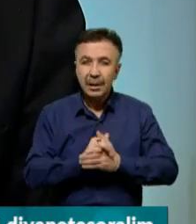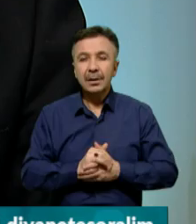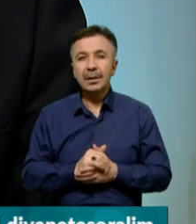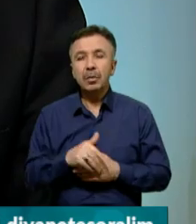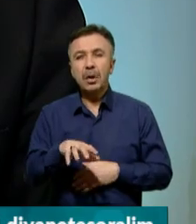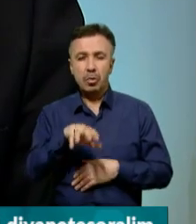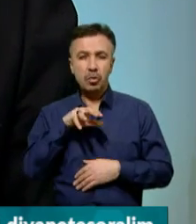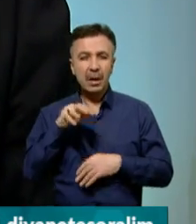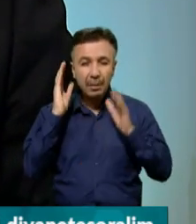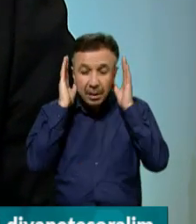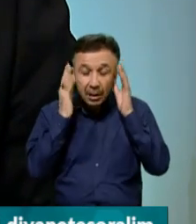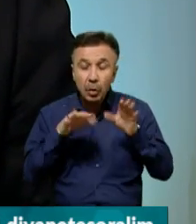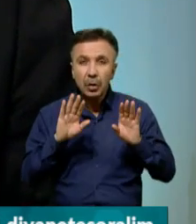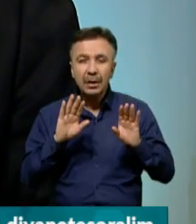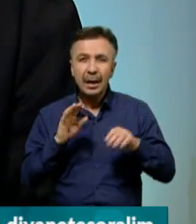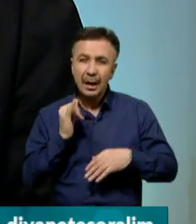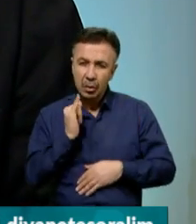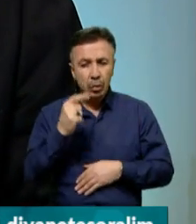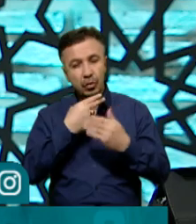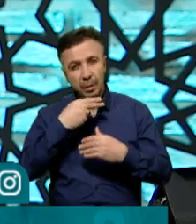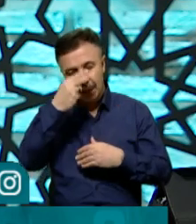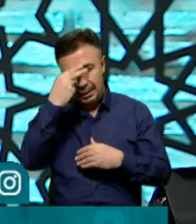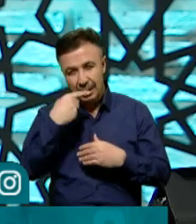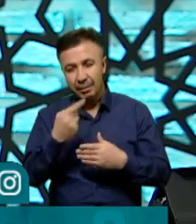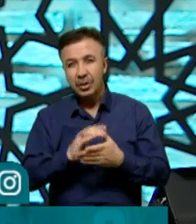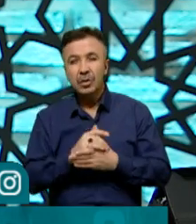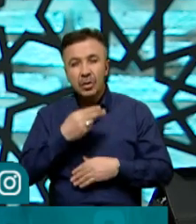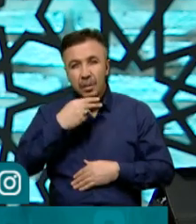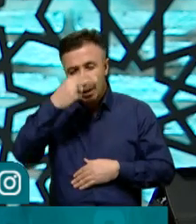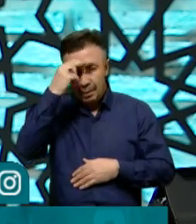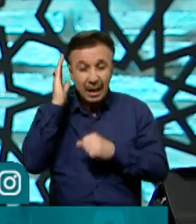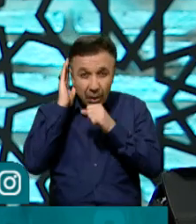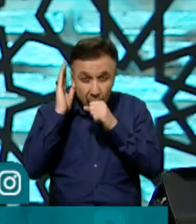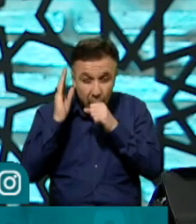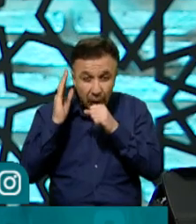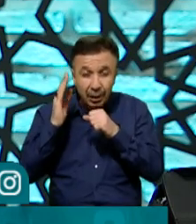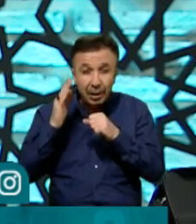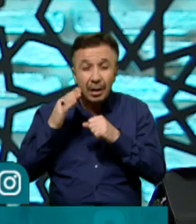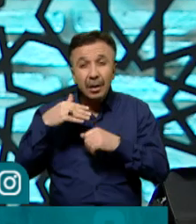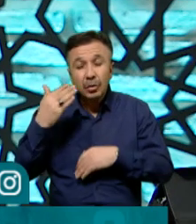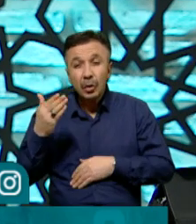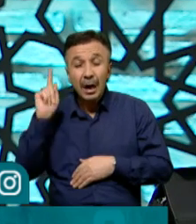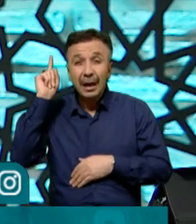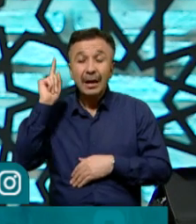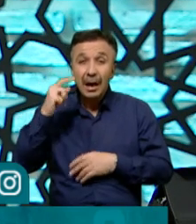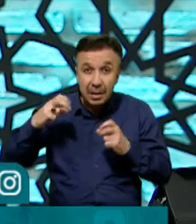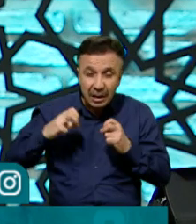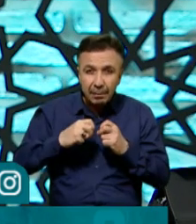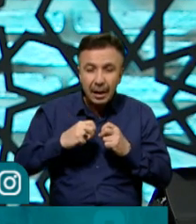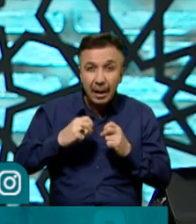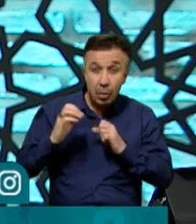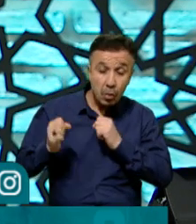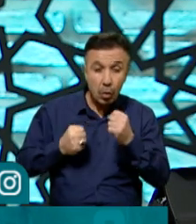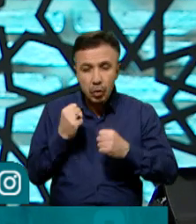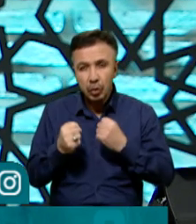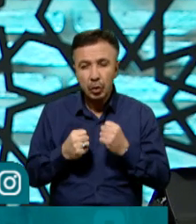sünnet kılmıyor diye bir ithamda bulunmamalıyız. Peki. Cuma günü ezan okunduğunda Allah'ı zikretmeye koşun diyor ayeti kerime. Fakat